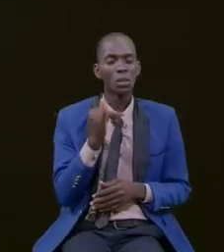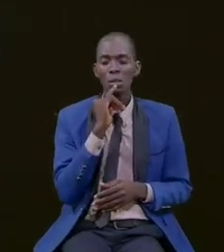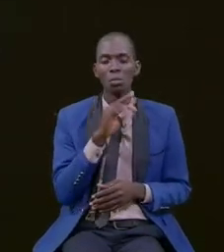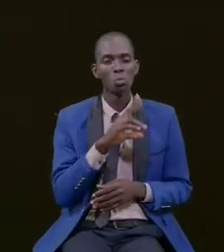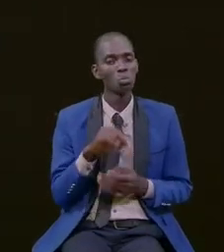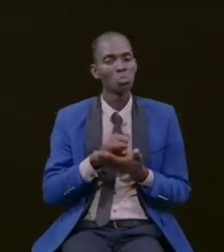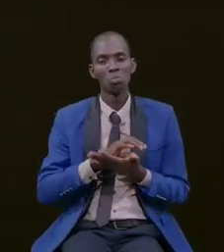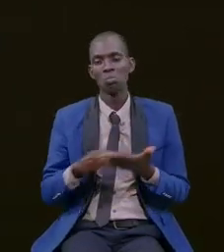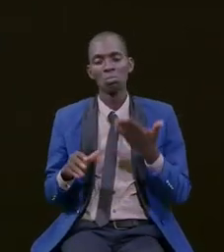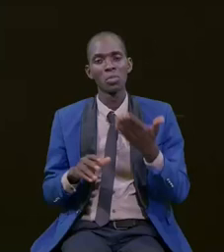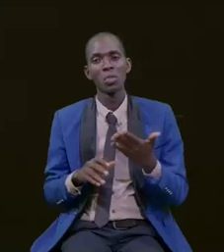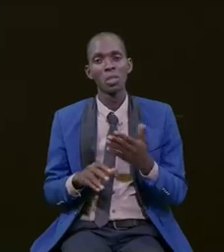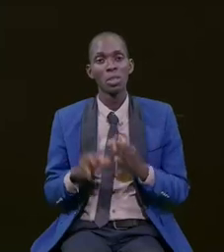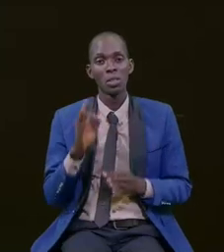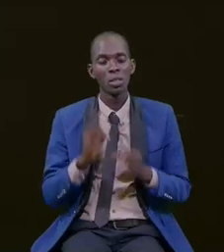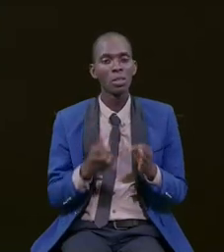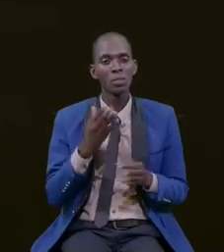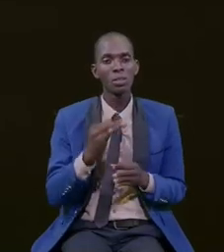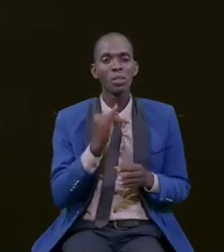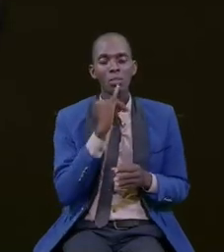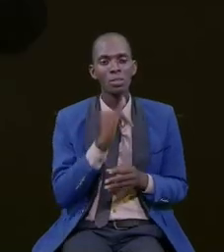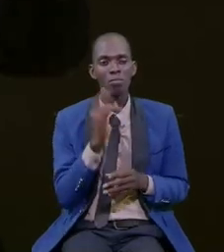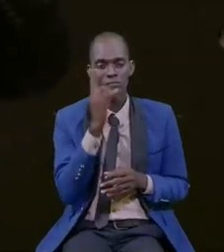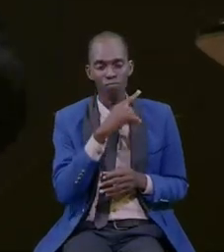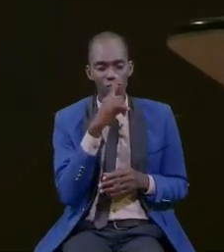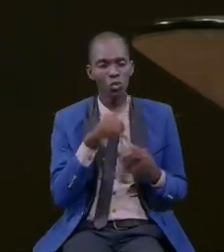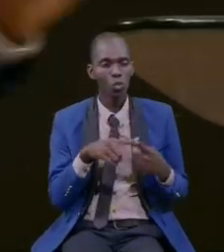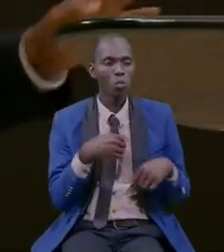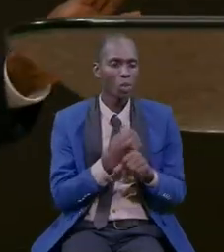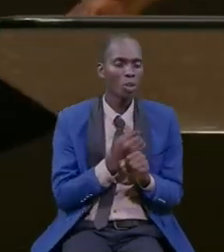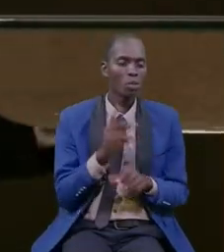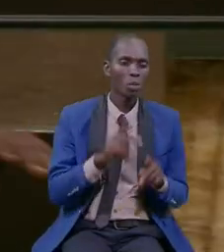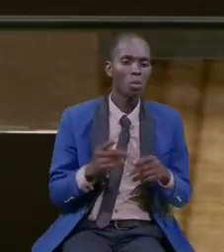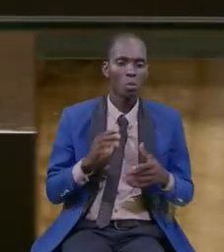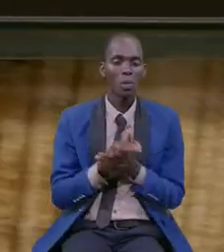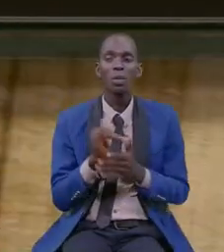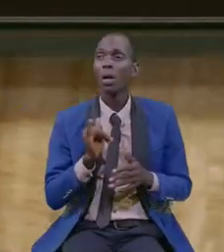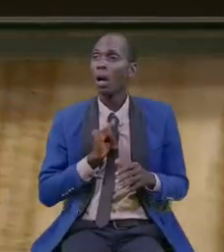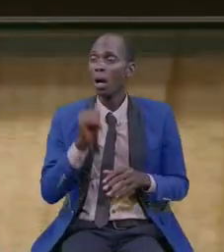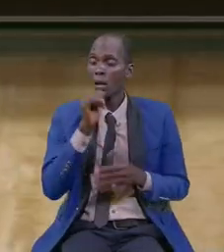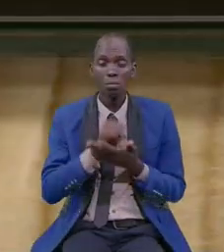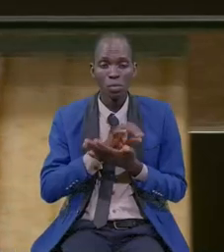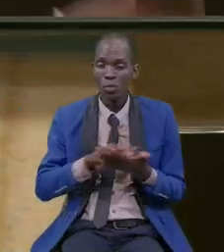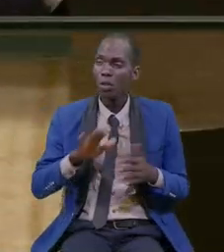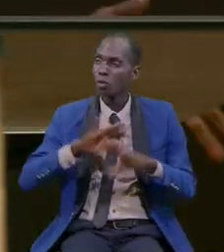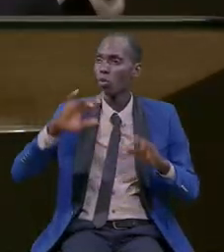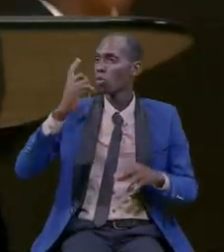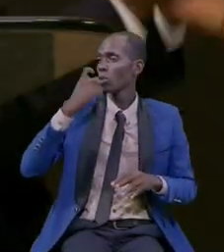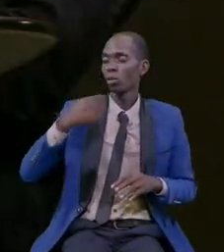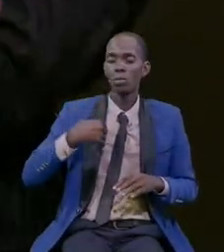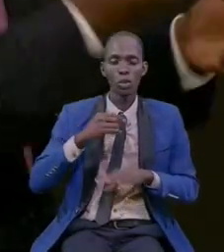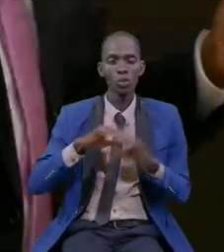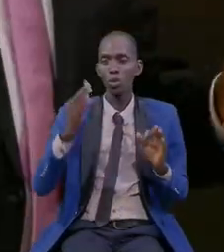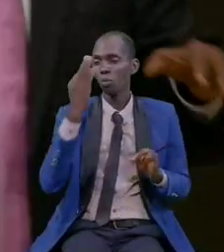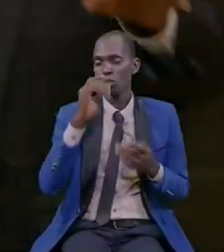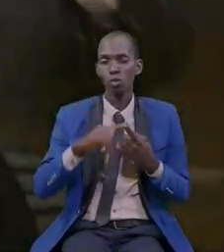là-bas est-ce qu'il y a le fait de faire croire de faire croire oui je suis sanctifié sanctifié je ne veux pas de question je le suis je le suis j'ai pas